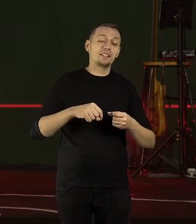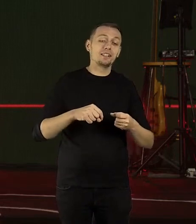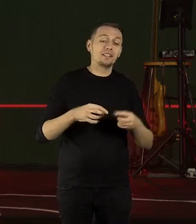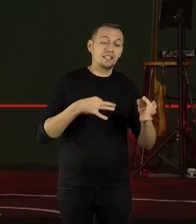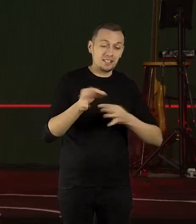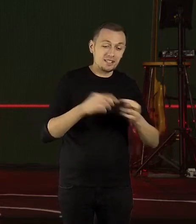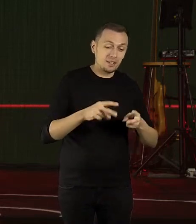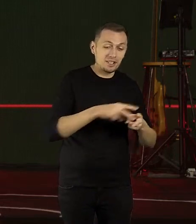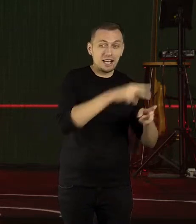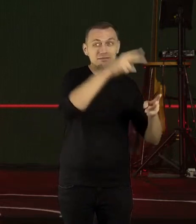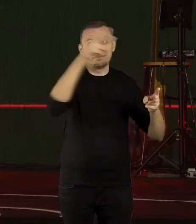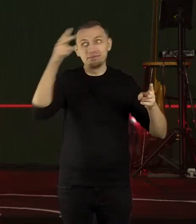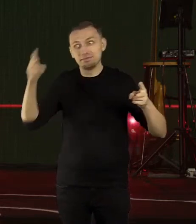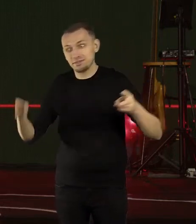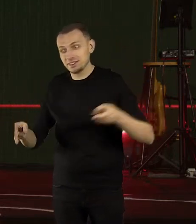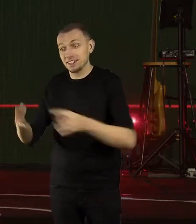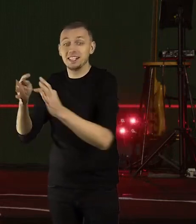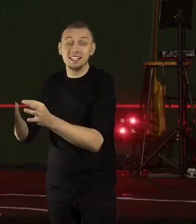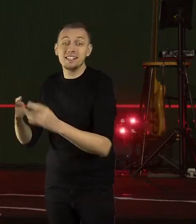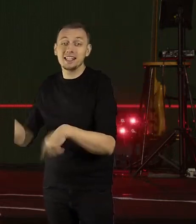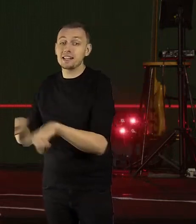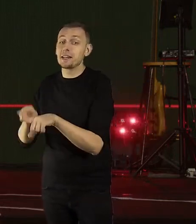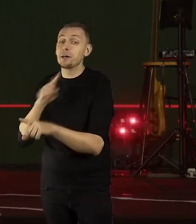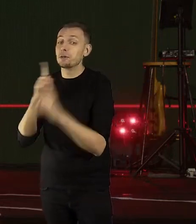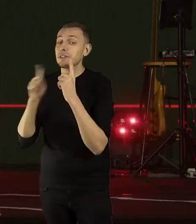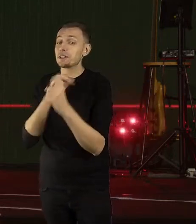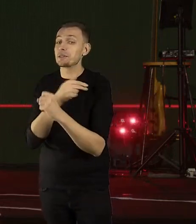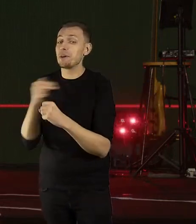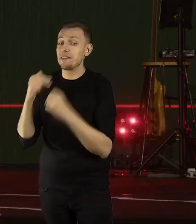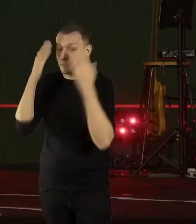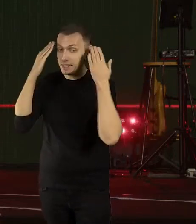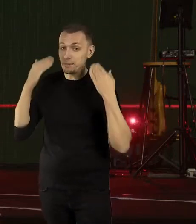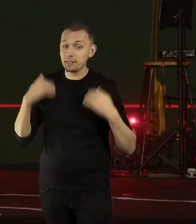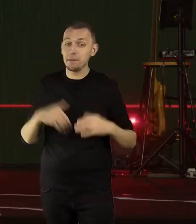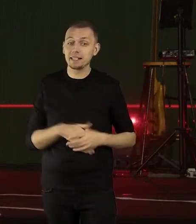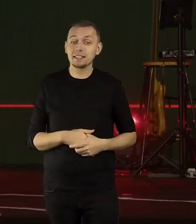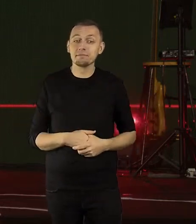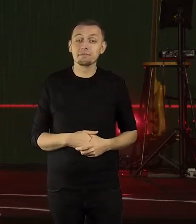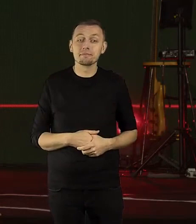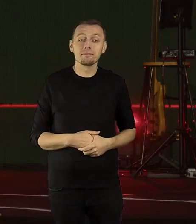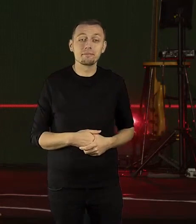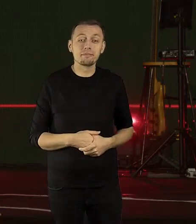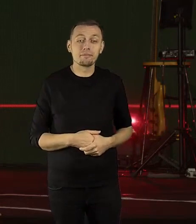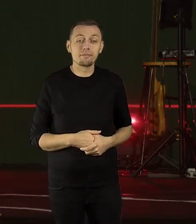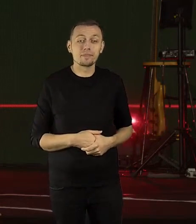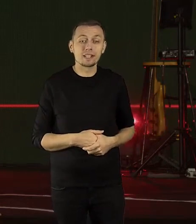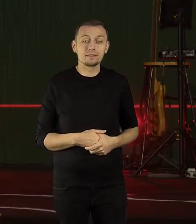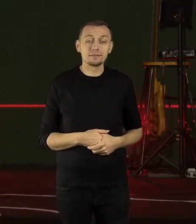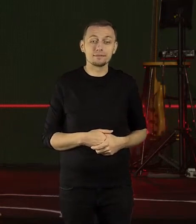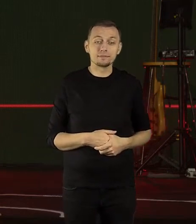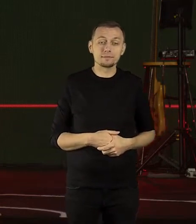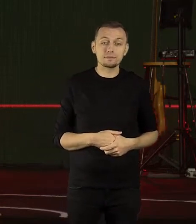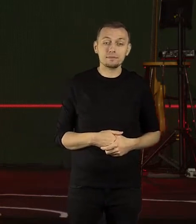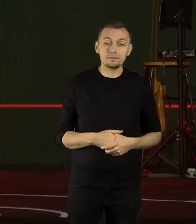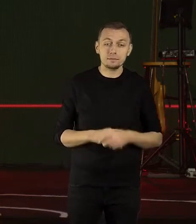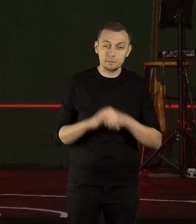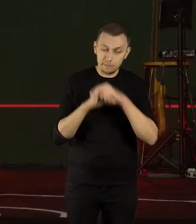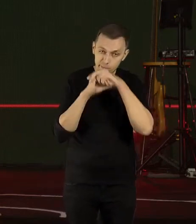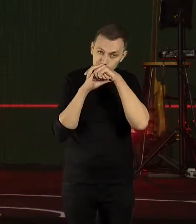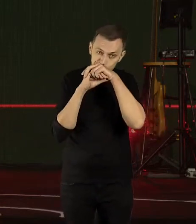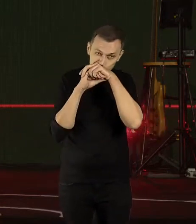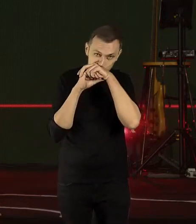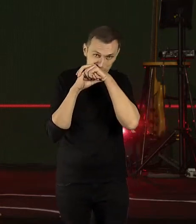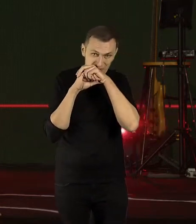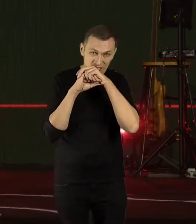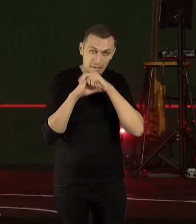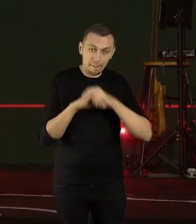Powiedzcie mi, kto z was, poza Elżbietą, może wymienić jeszcze jedną matkę, która mieszkała w